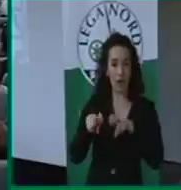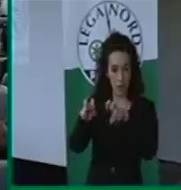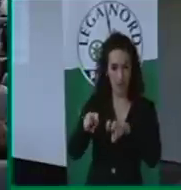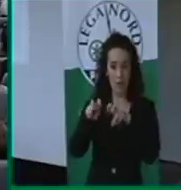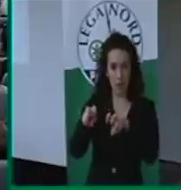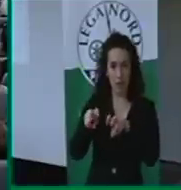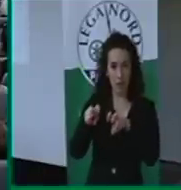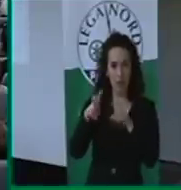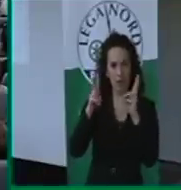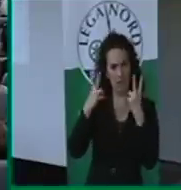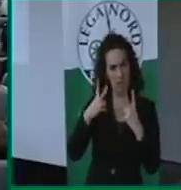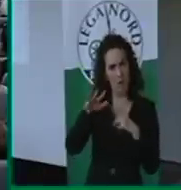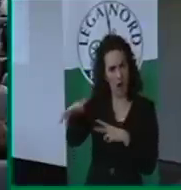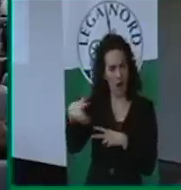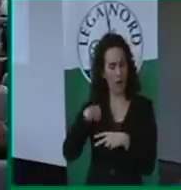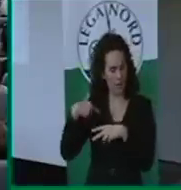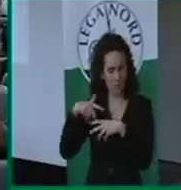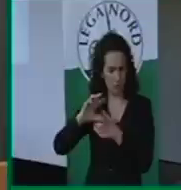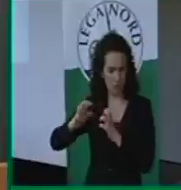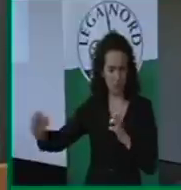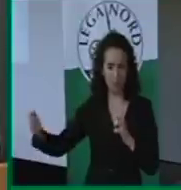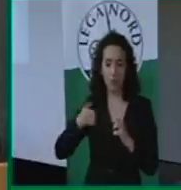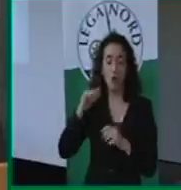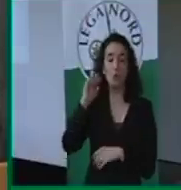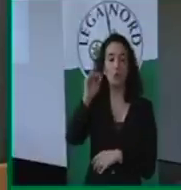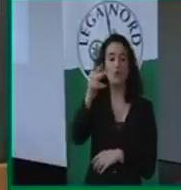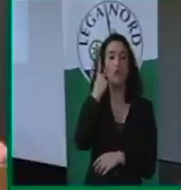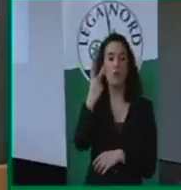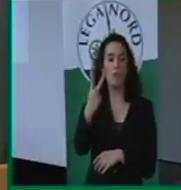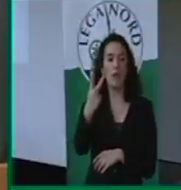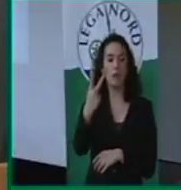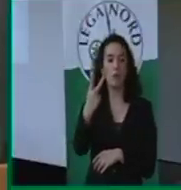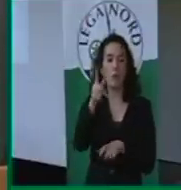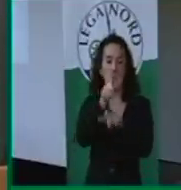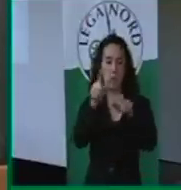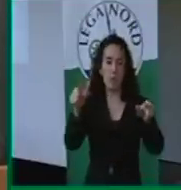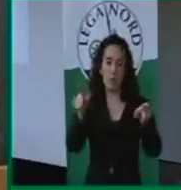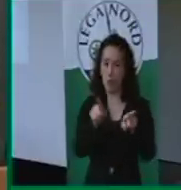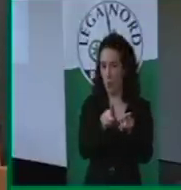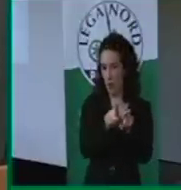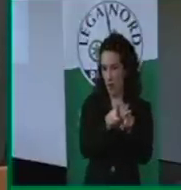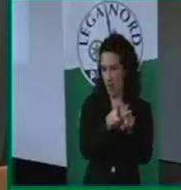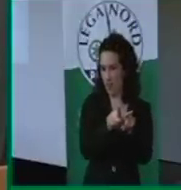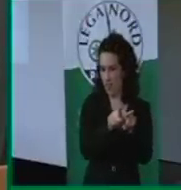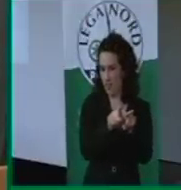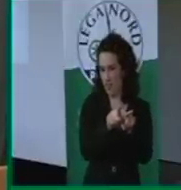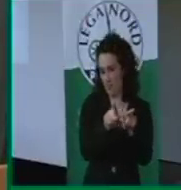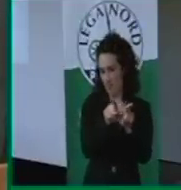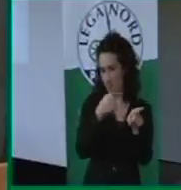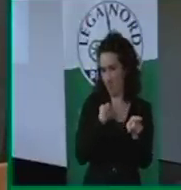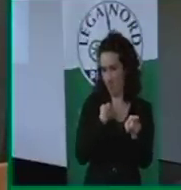e e ho tutti i giorni a che fare con imprenditori agricoli perché comunque l'altro il mio secondo lavoro mi porta